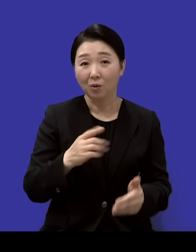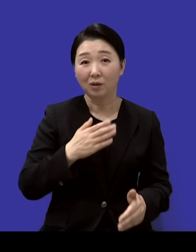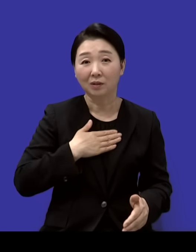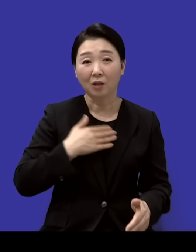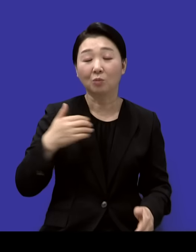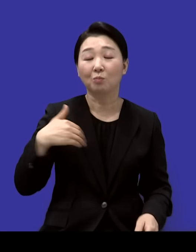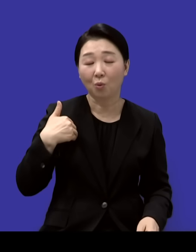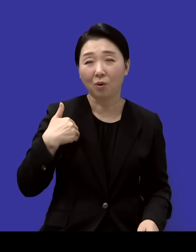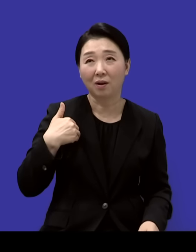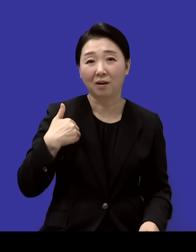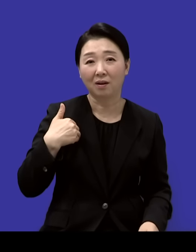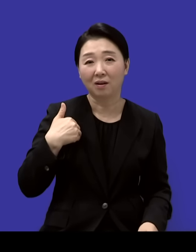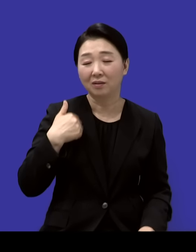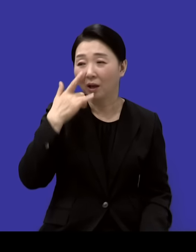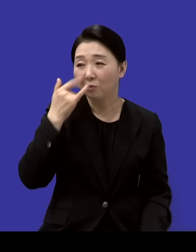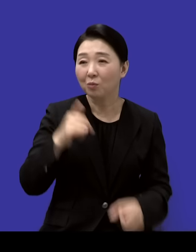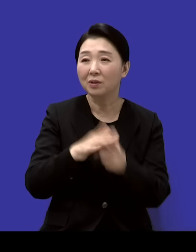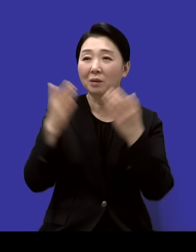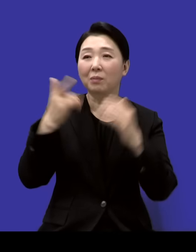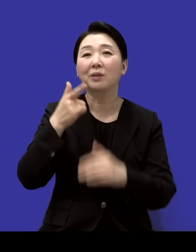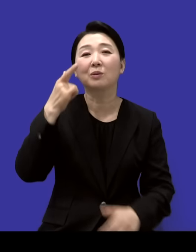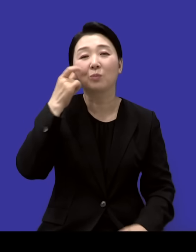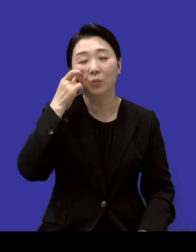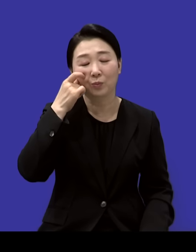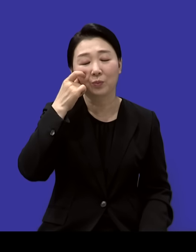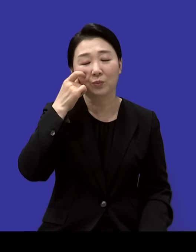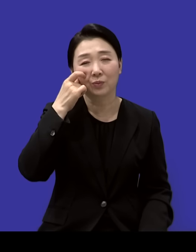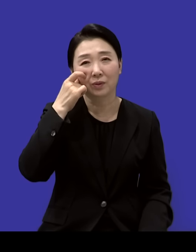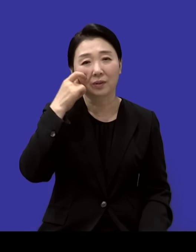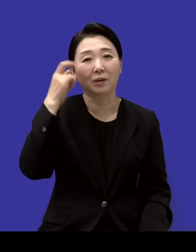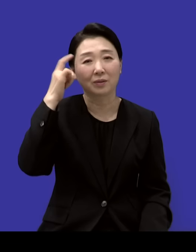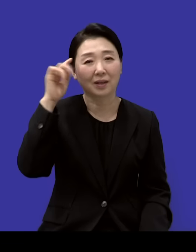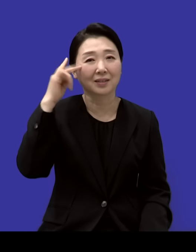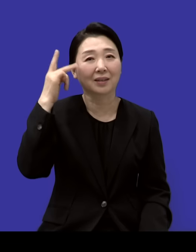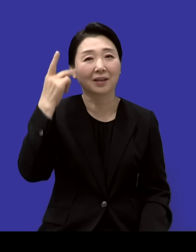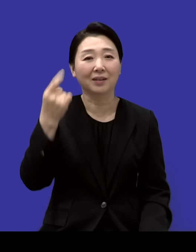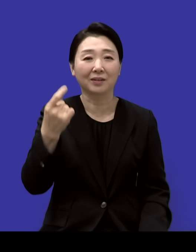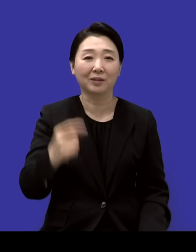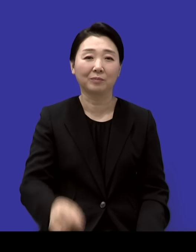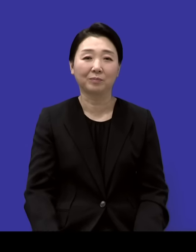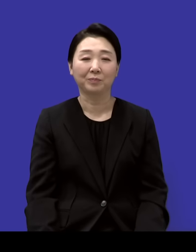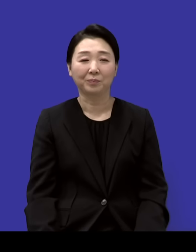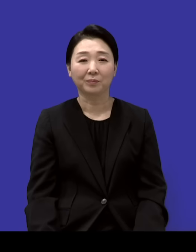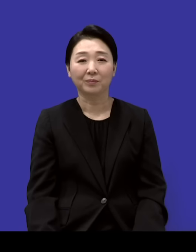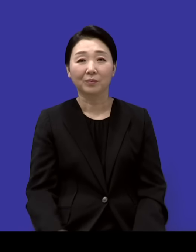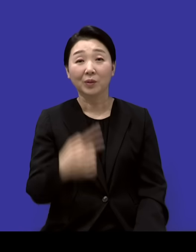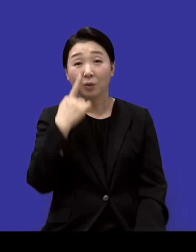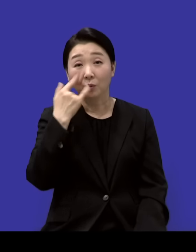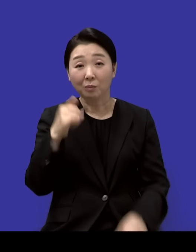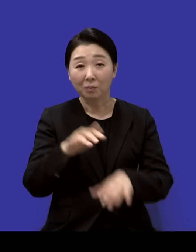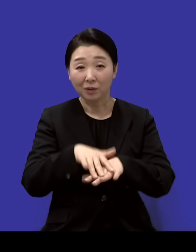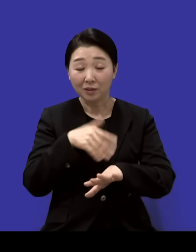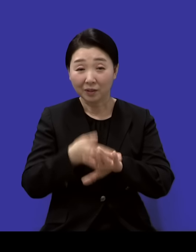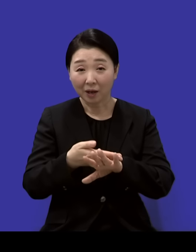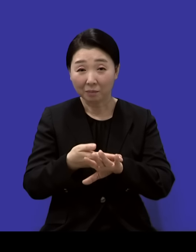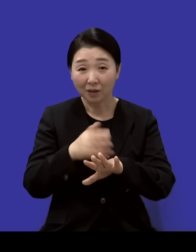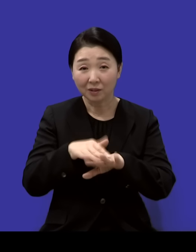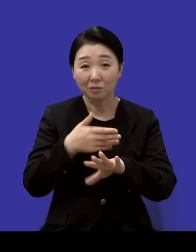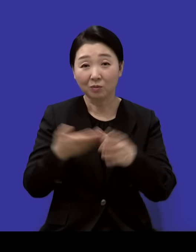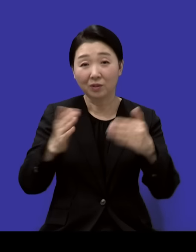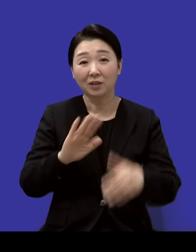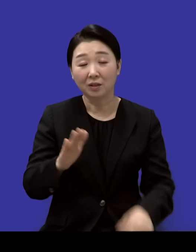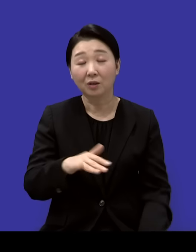나는 모르고 나는 어머니 사랑을 못 받았다고 자라신 게 아닐까 하는 생각이 들어요. 우리 엄마 같은 경우는 그 양말을 절대 뒤집어 주진